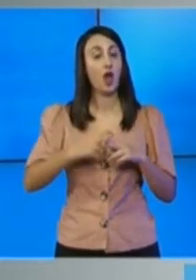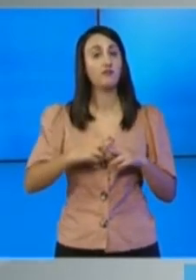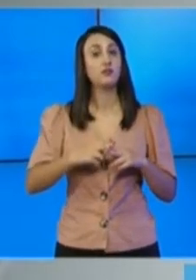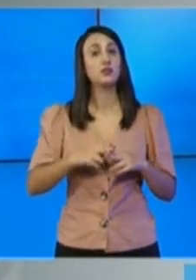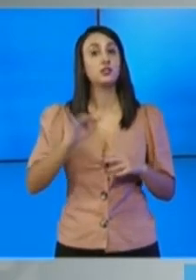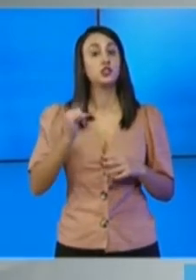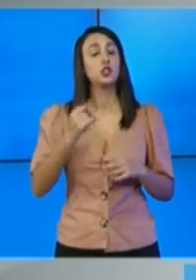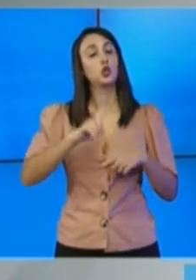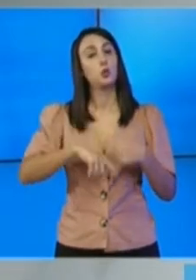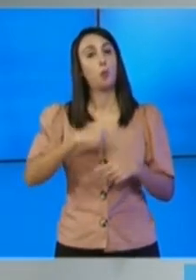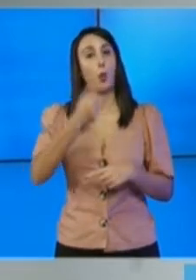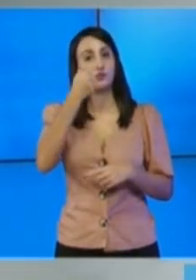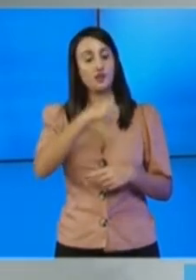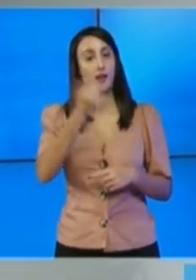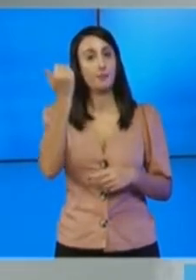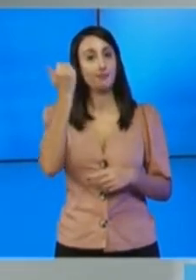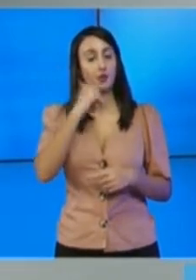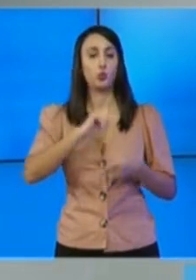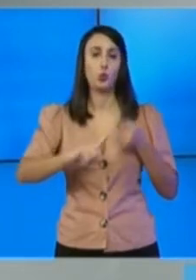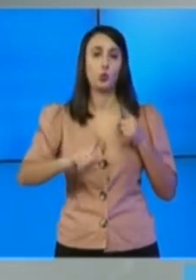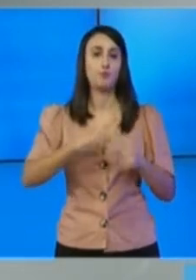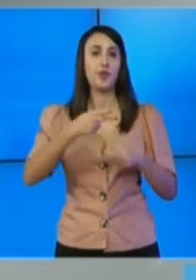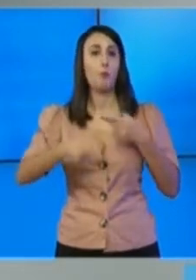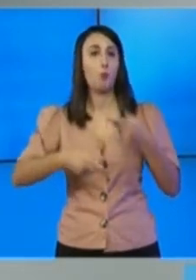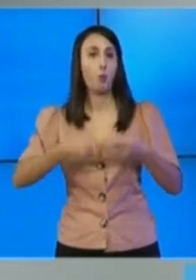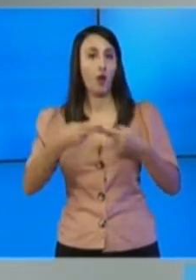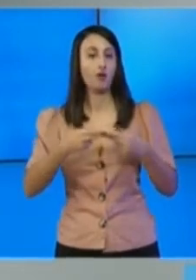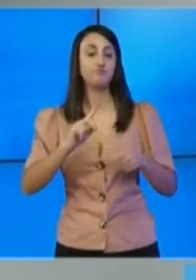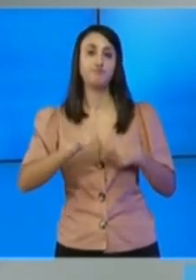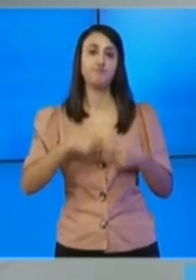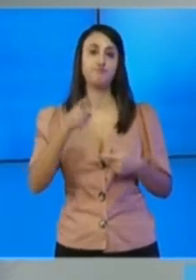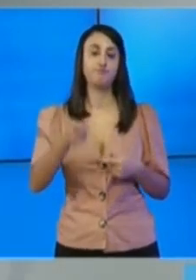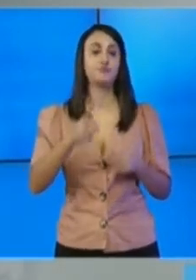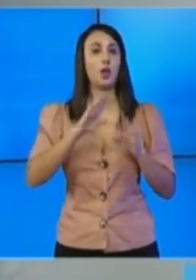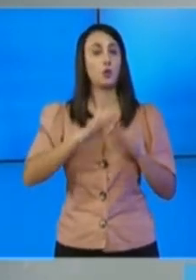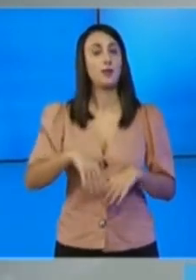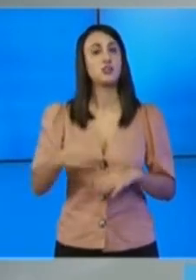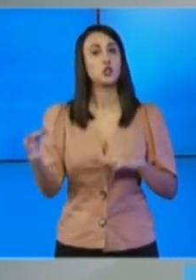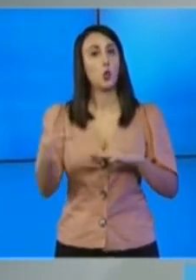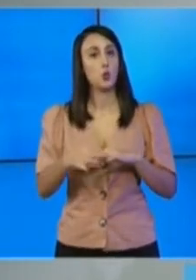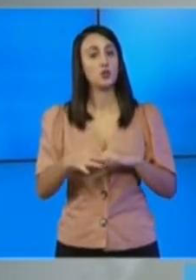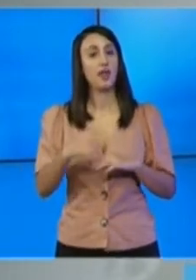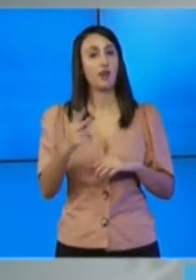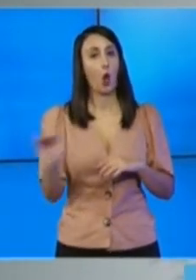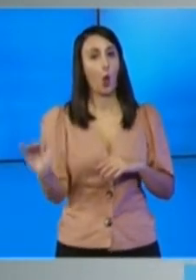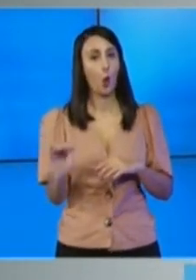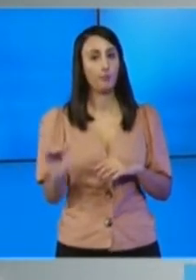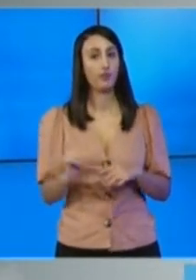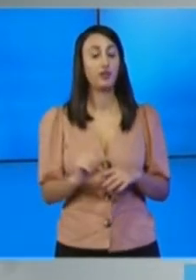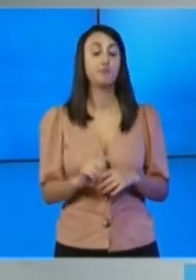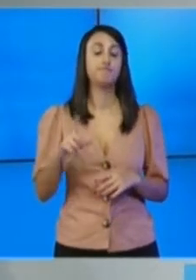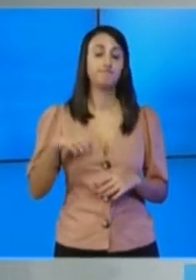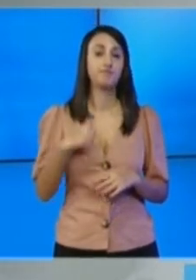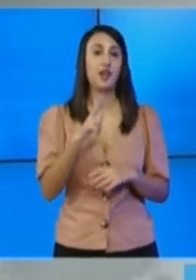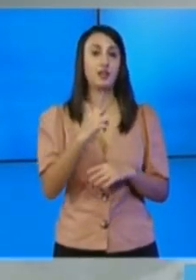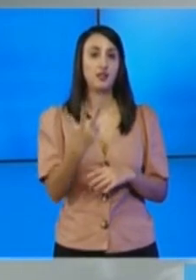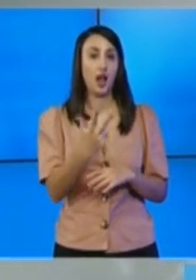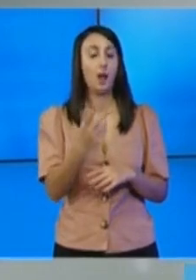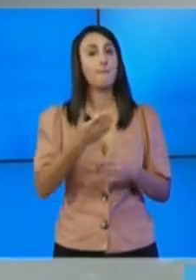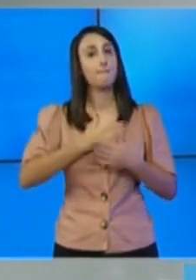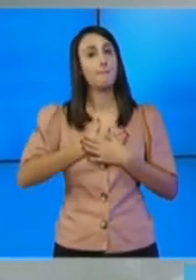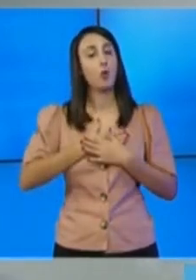caz 2 iar la o zi distanță a pierdut lupta cu boala nu urma acestui au rămas soția și cei trei copii este al treilea de